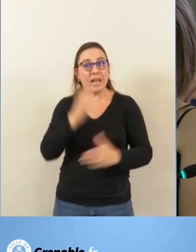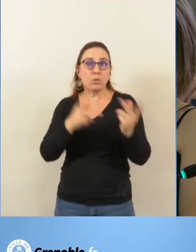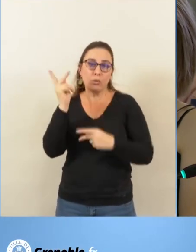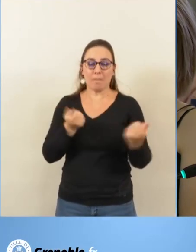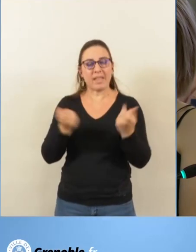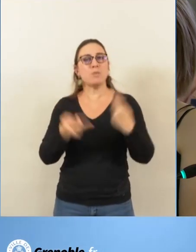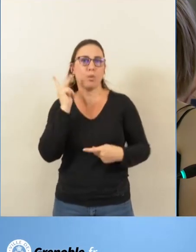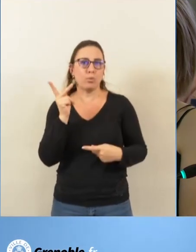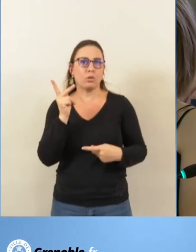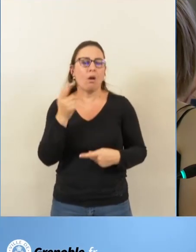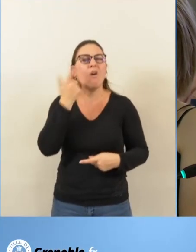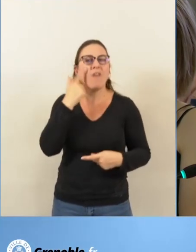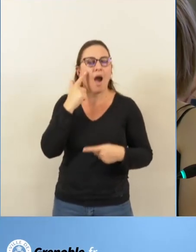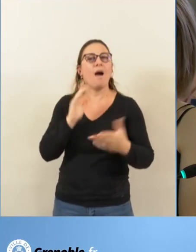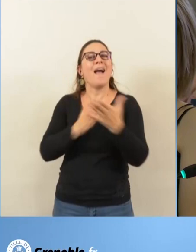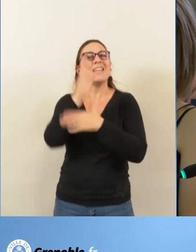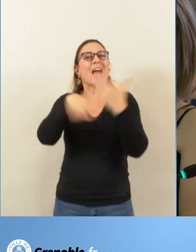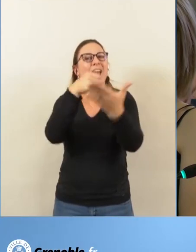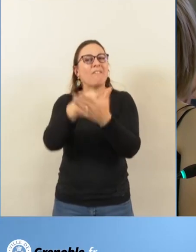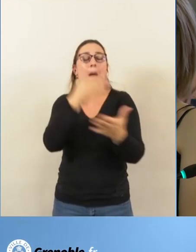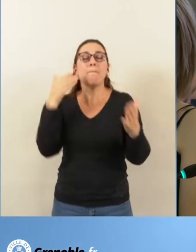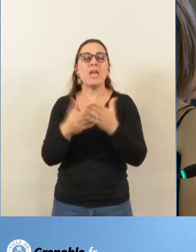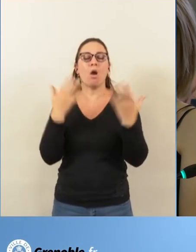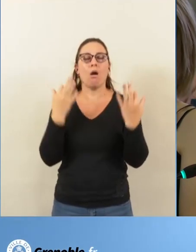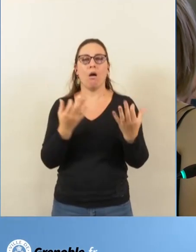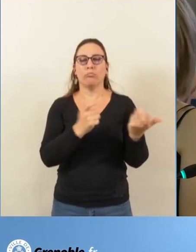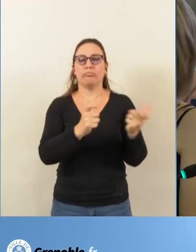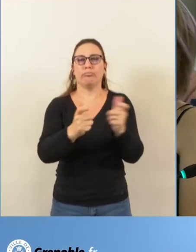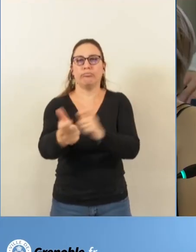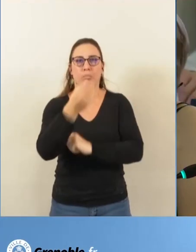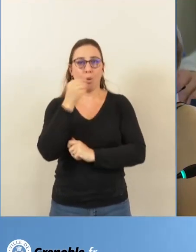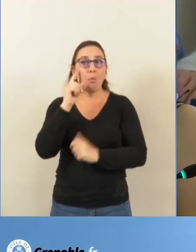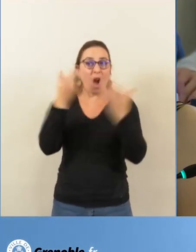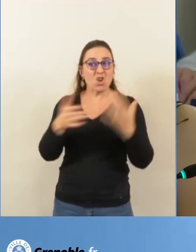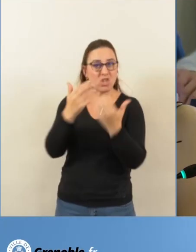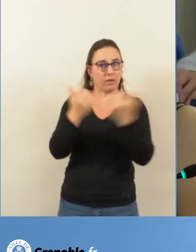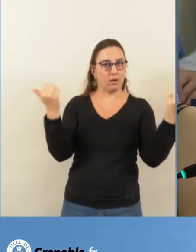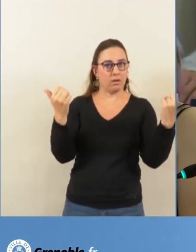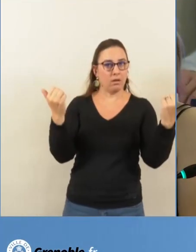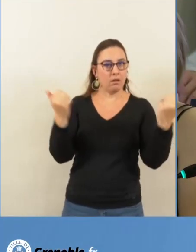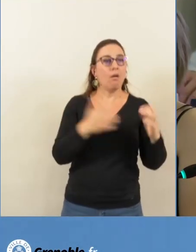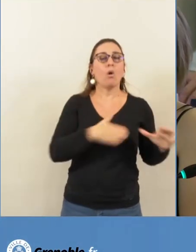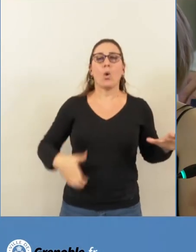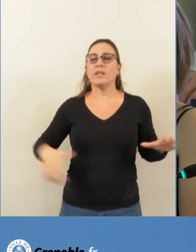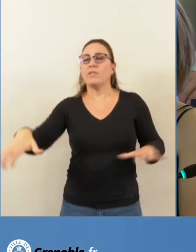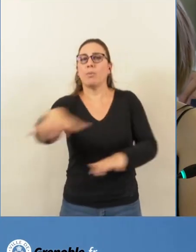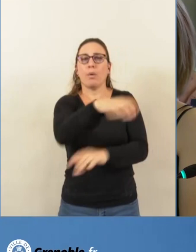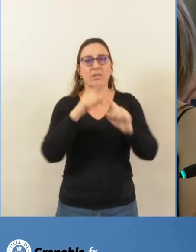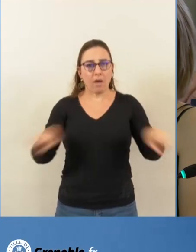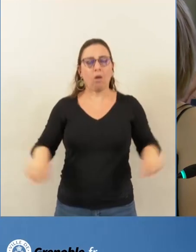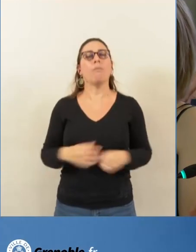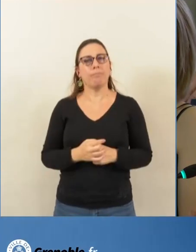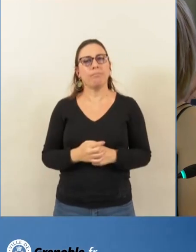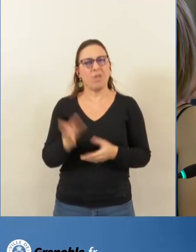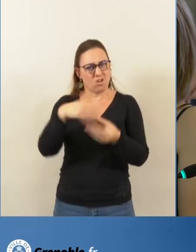de management et je pense que les fins de carrière se passeront beaucoup mieux parce que les chiffres que vous annoncez ne sont pas les mêmes dans toutes les collectivités et enfin un dernier point